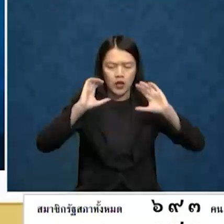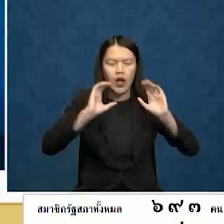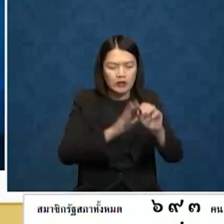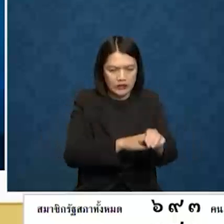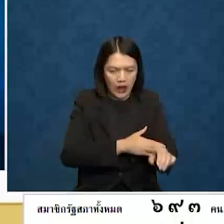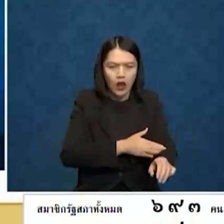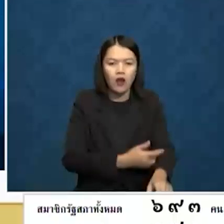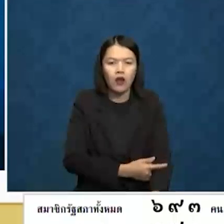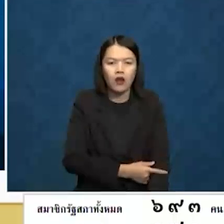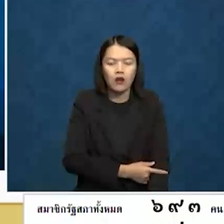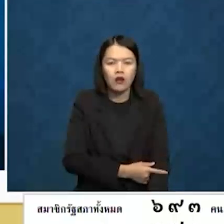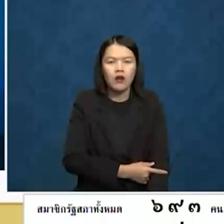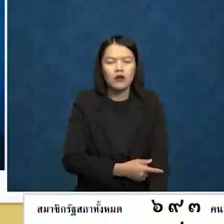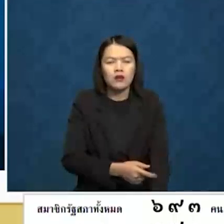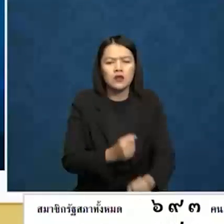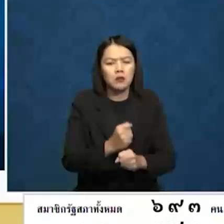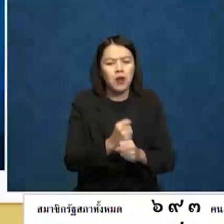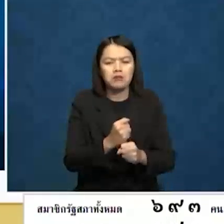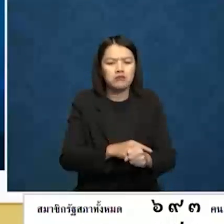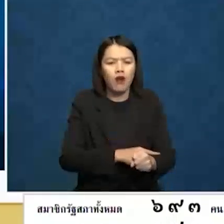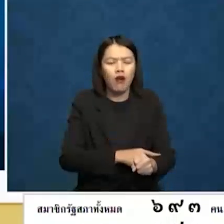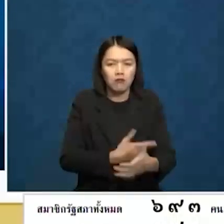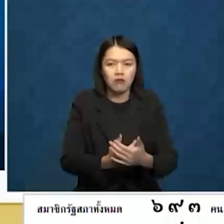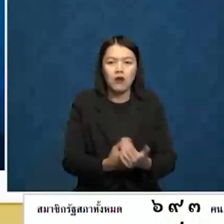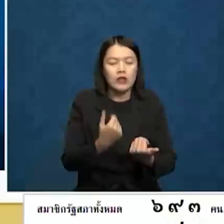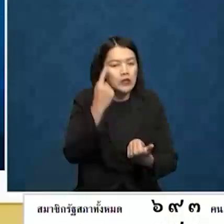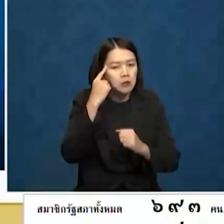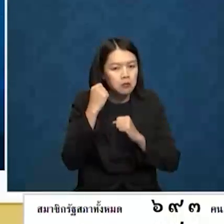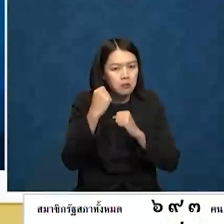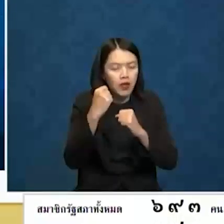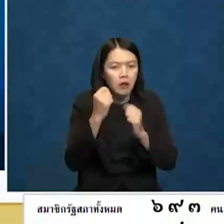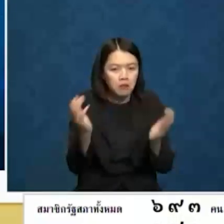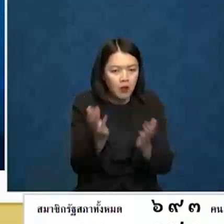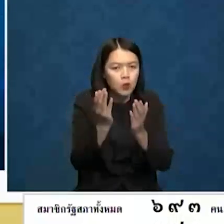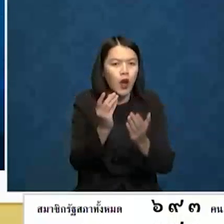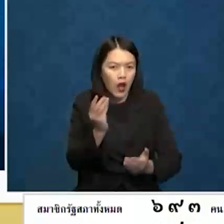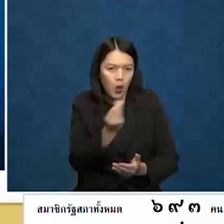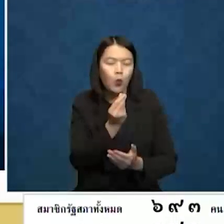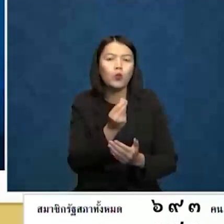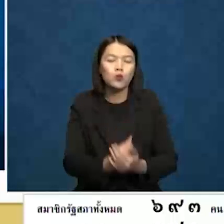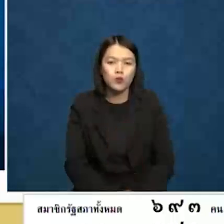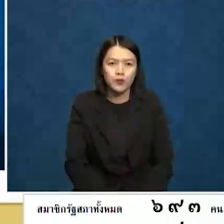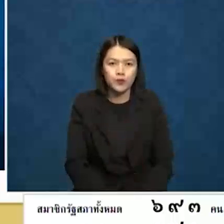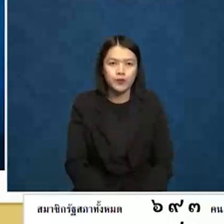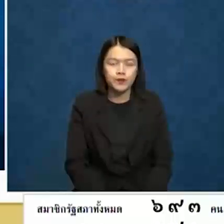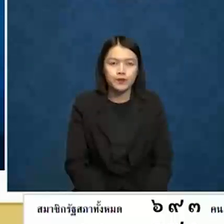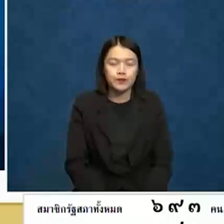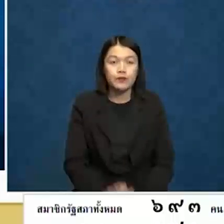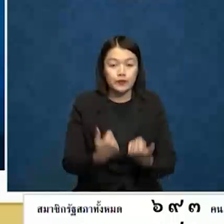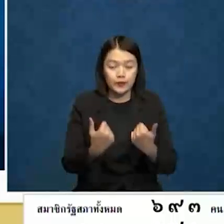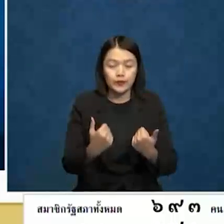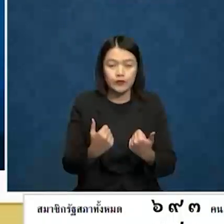าช้าแล้วก็เร่งล้าหลังอยู่ในปัจจุบันถึงมีความพยายามที่จะผลักดันให้เร็วขึ้นก็ตามดังนั้นนะ